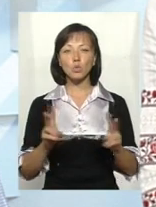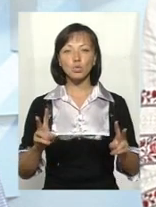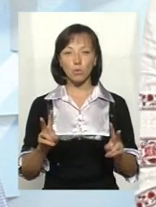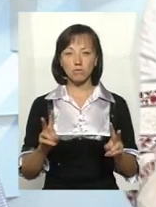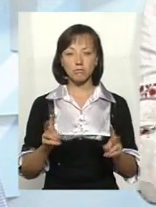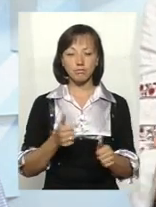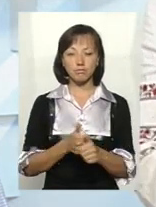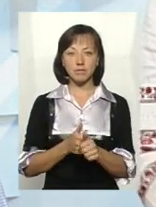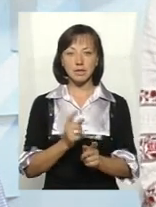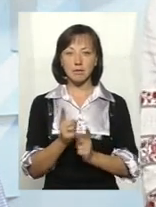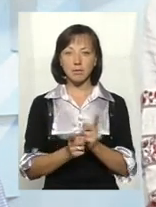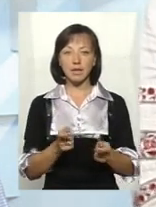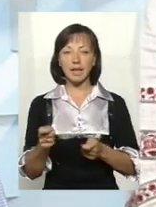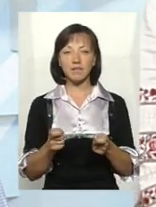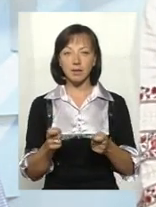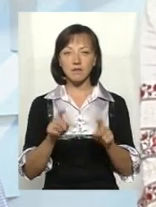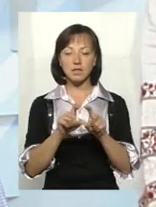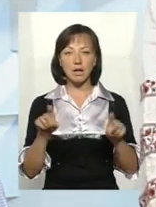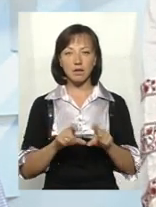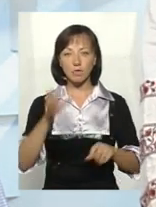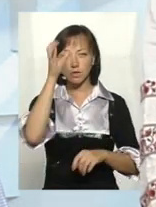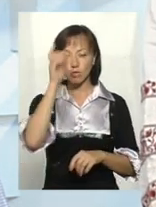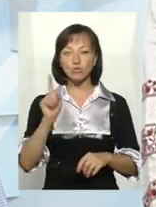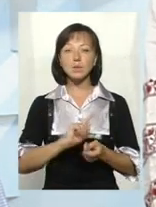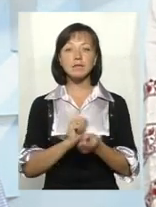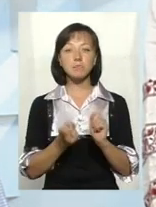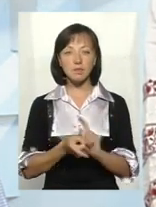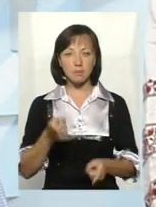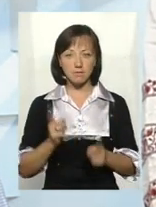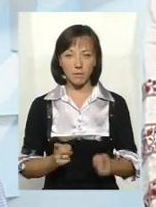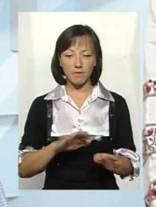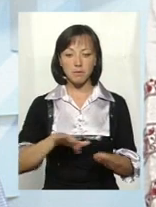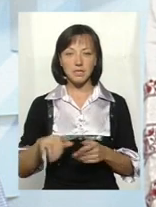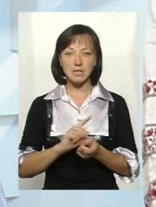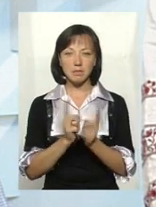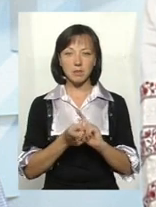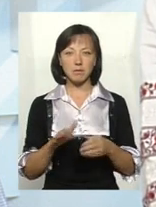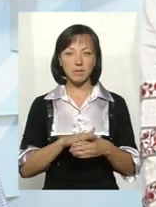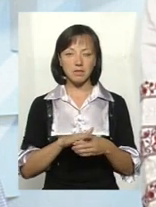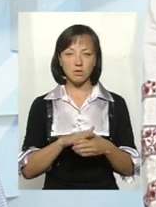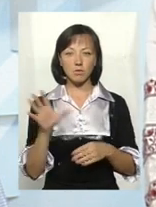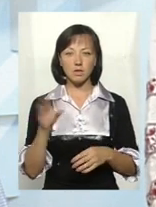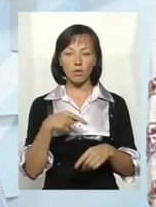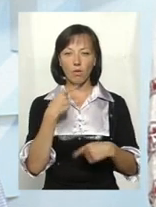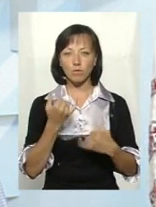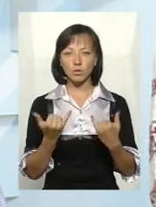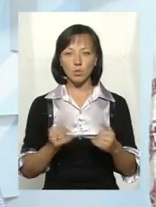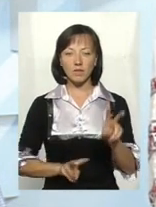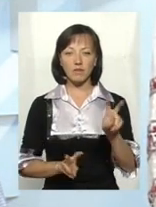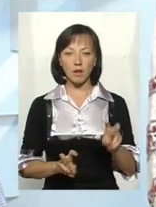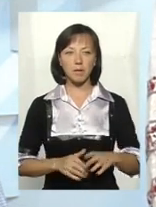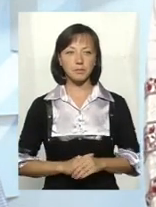зміною керівників закладів освіти? Що зміниться насправді після зміни прізвища? Про це все говоримо сьогодні у